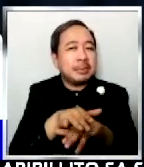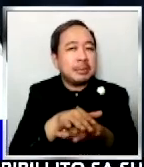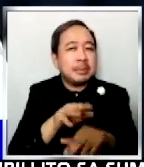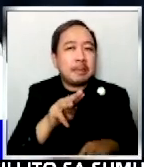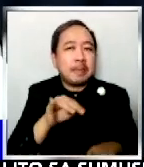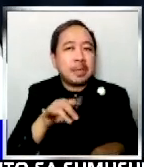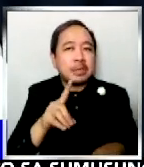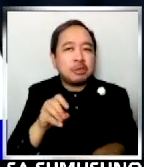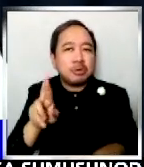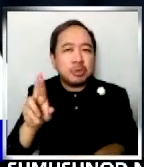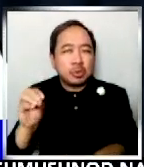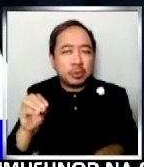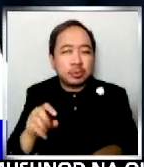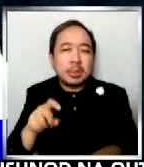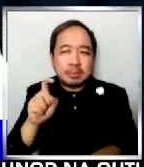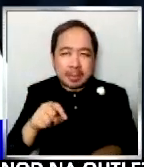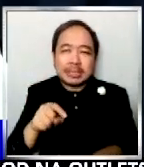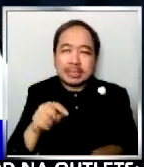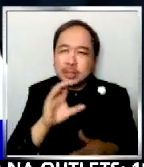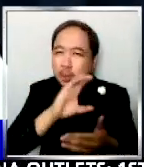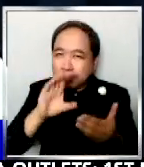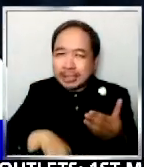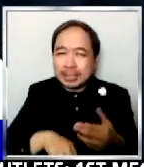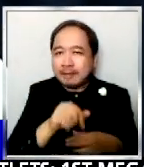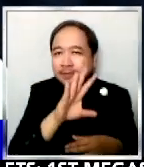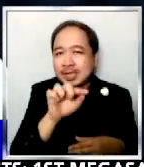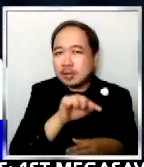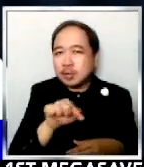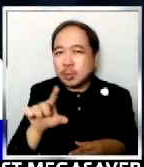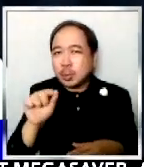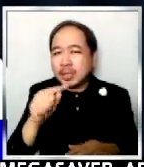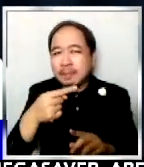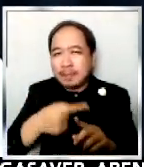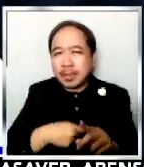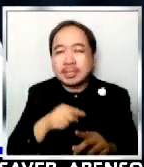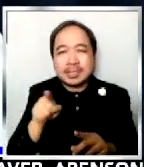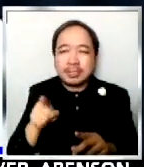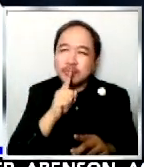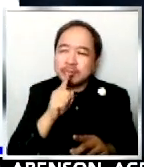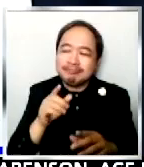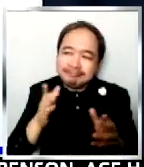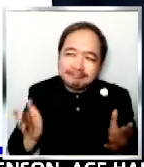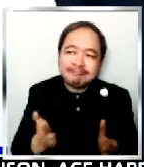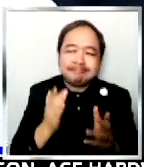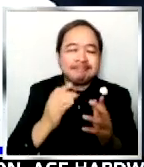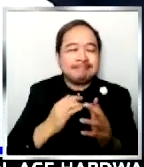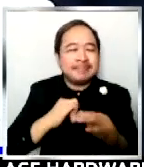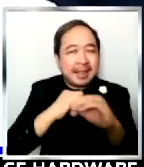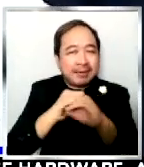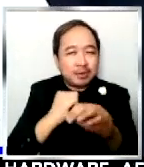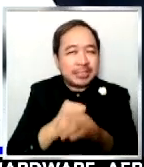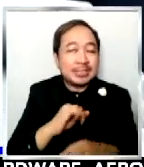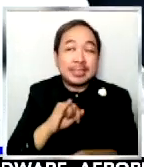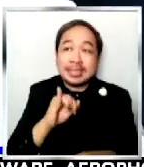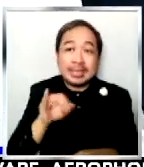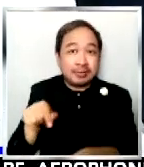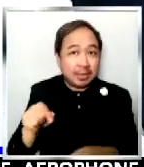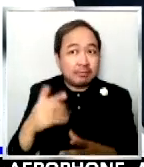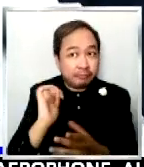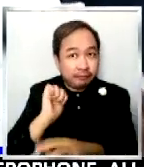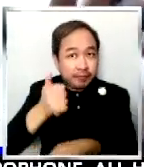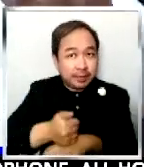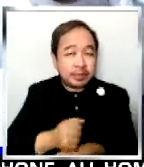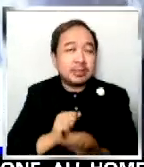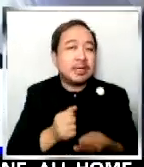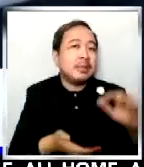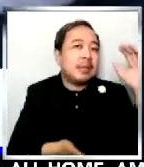yan, 15 to 20 months at the most. Isa yan sa ating talagang advocacy, no? Pag magawa yan, mababawasan na natin ng